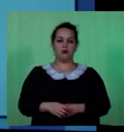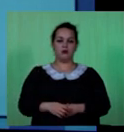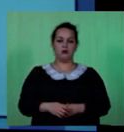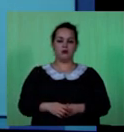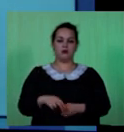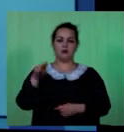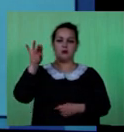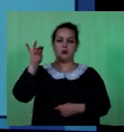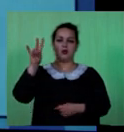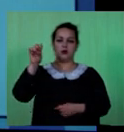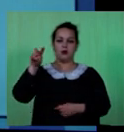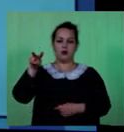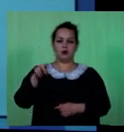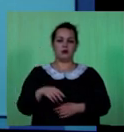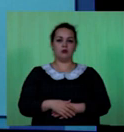пенал,